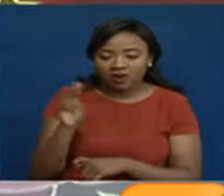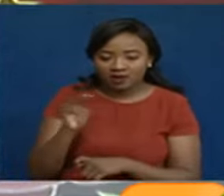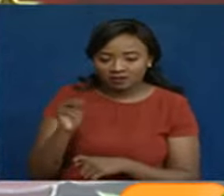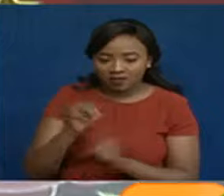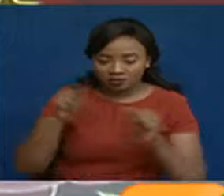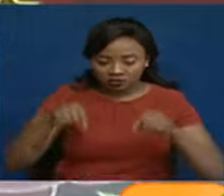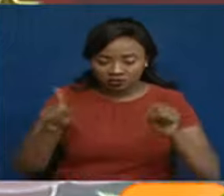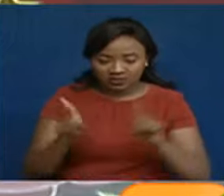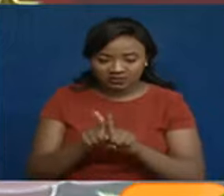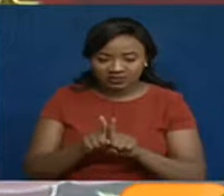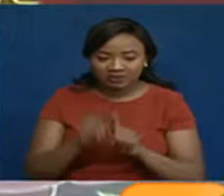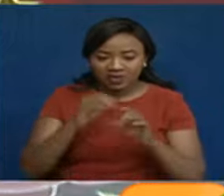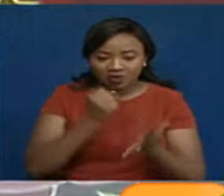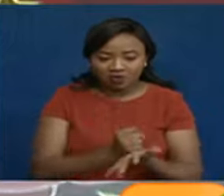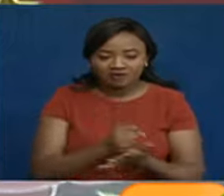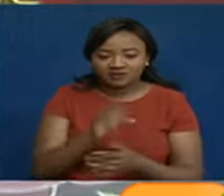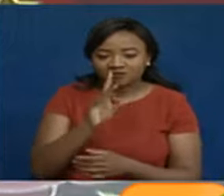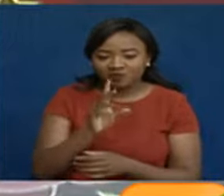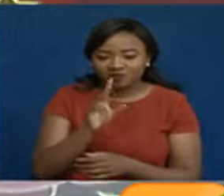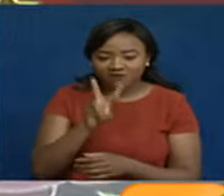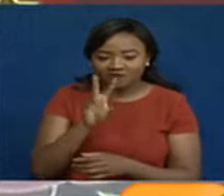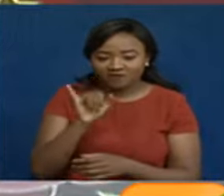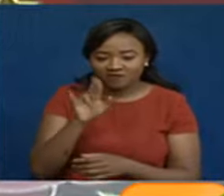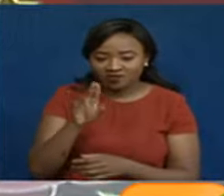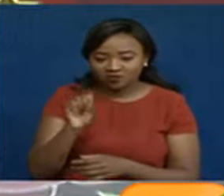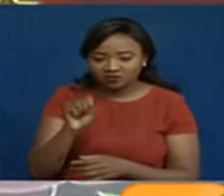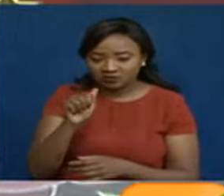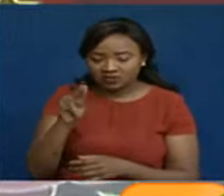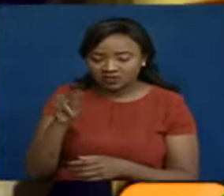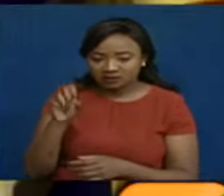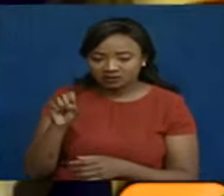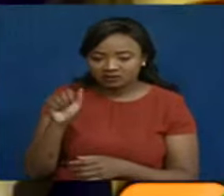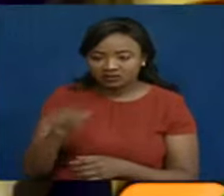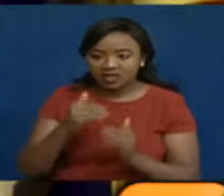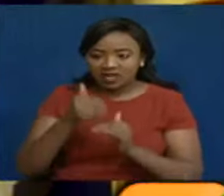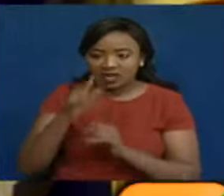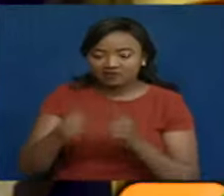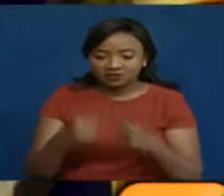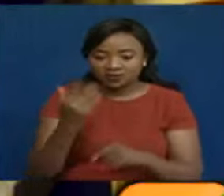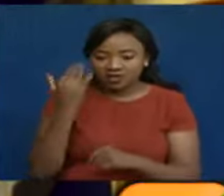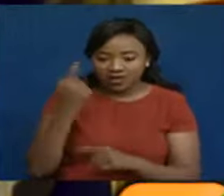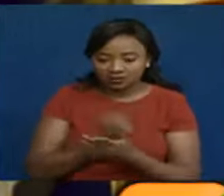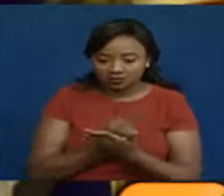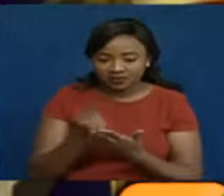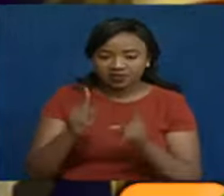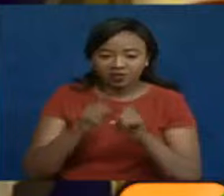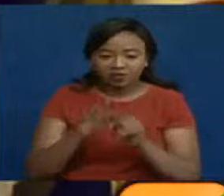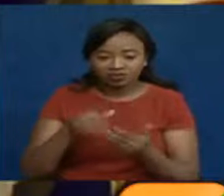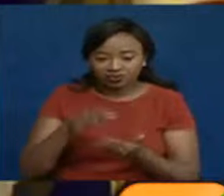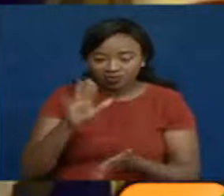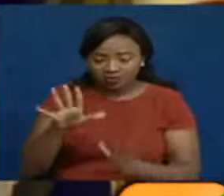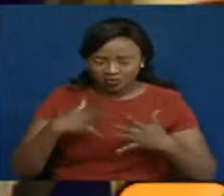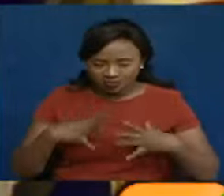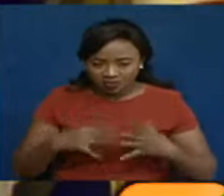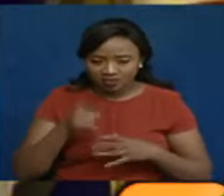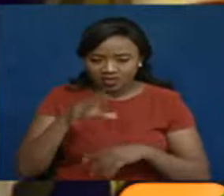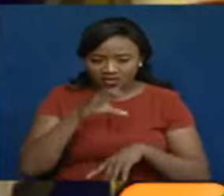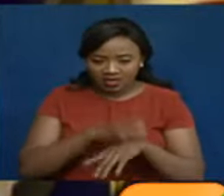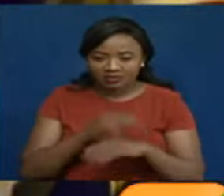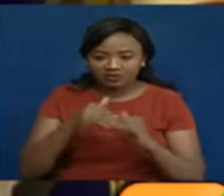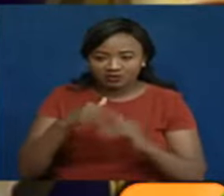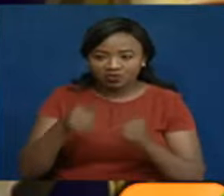leo katika afisi za vyu sasa hapa Nairobi baada ya kushinda wiki iliyopita. Washindi wengine wa shilingi 1,050 kila siku ni